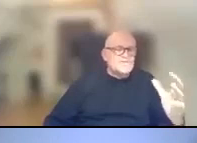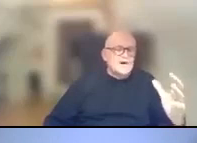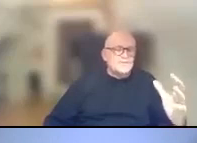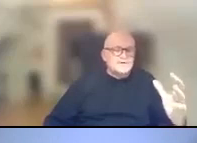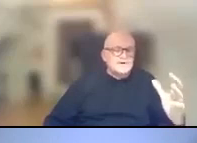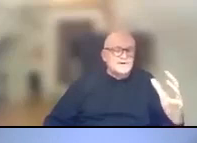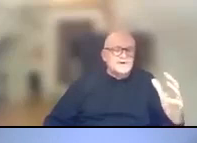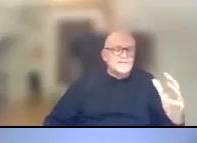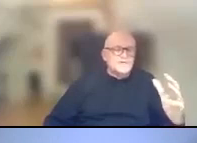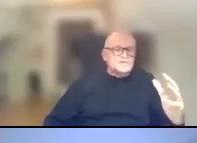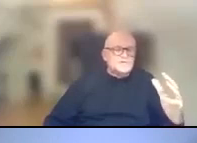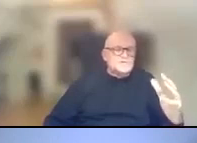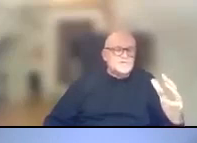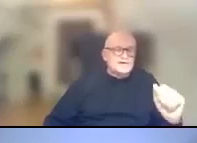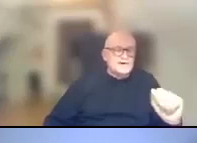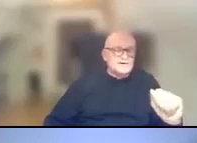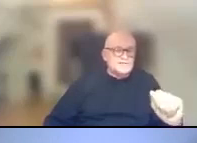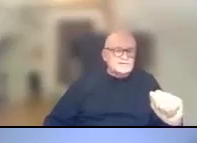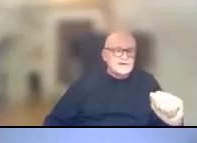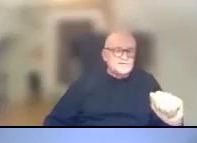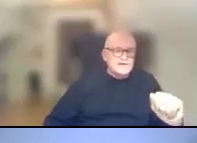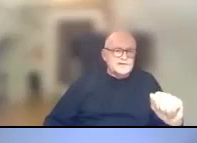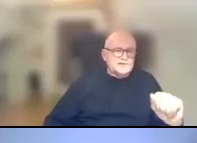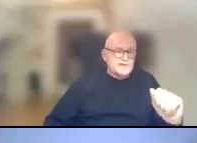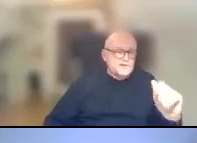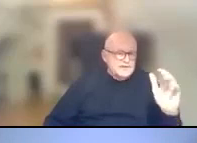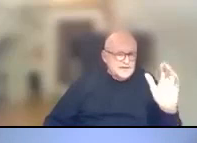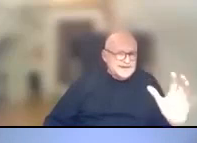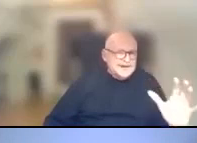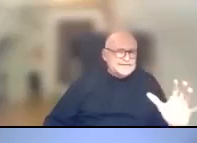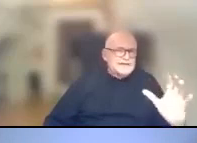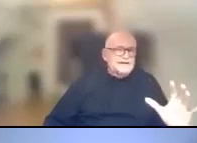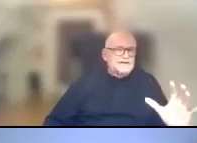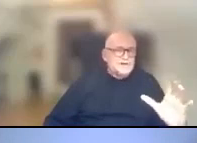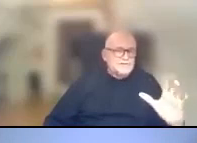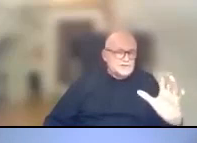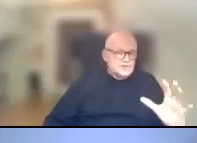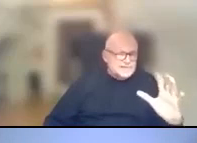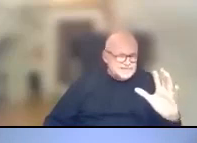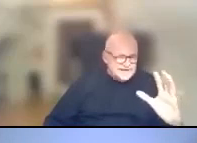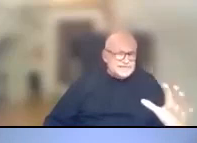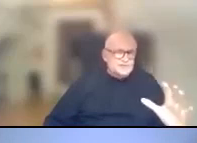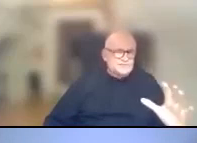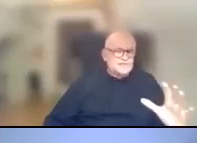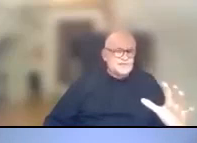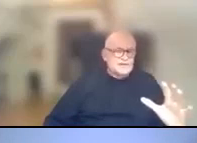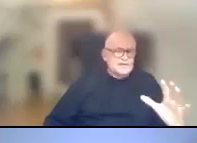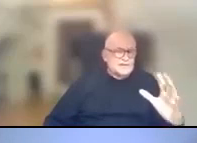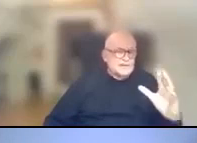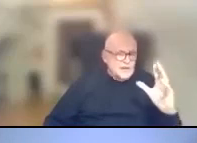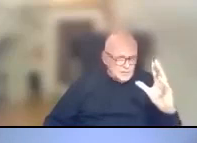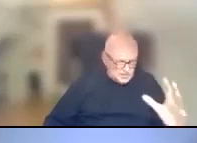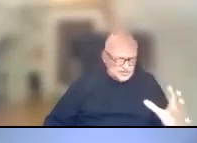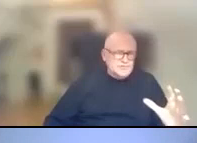Tötungsserien überhaupt in den Fokus gerückt wegen einer gewissenhaften Leichenschau. Die Rate der Leichenschauen in Deutschland ist drastisch